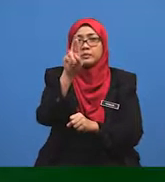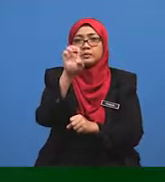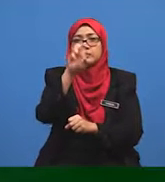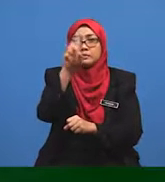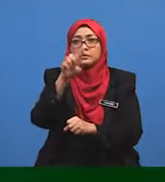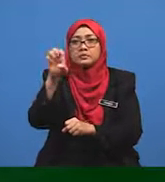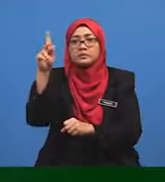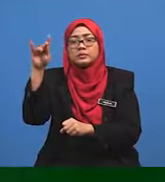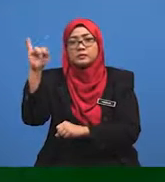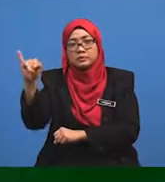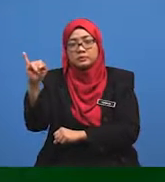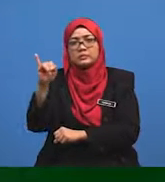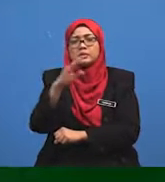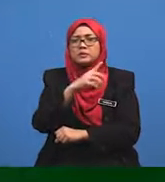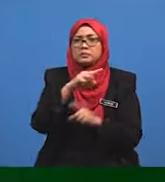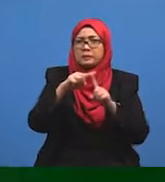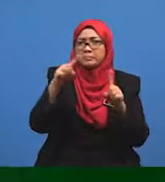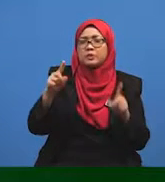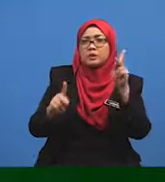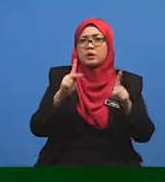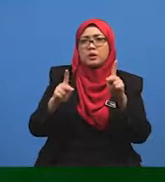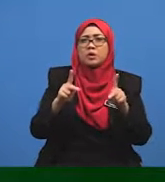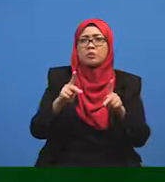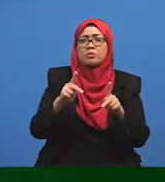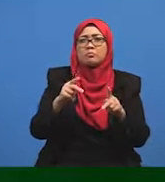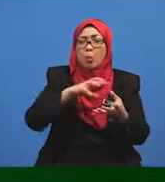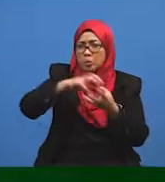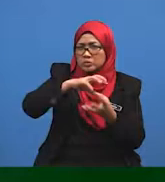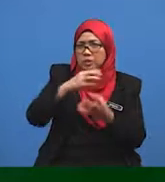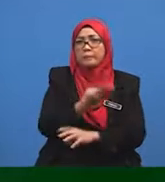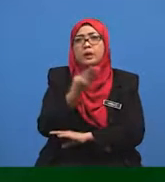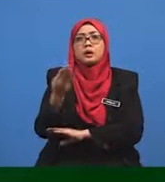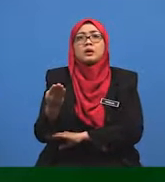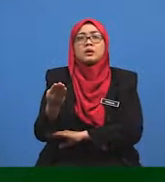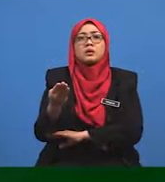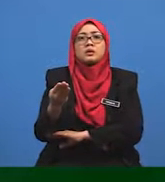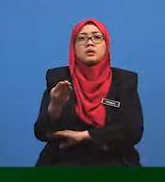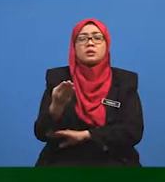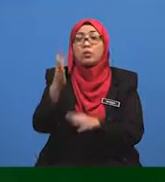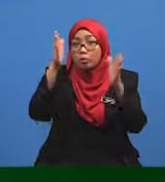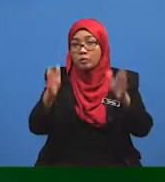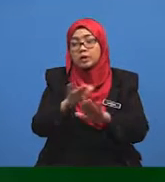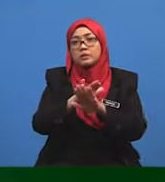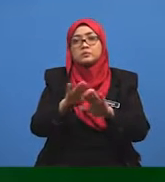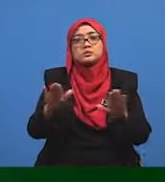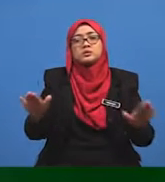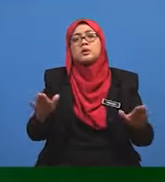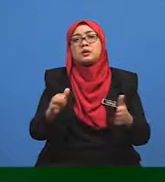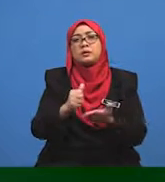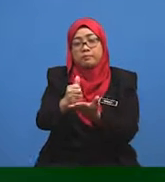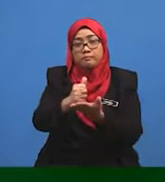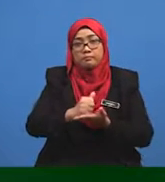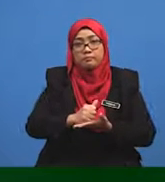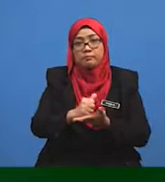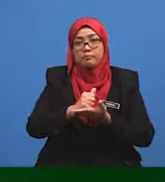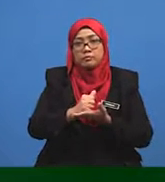memburukkan barang akan dilaknati. Maknanya orang yang tidak amanah dalam berjual beli akan dilaknat oleh